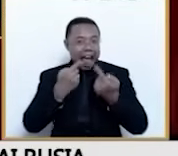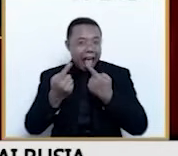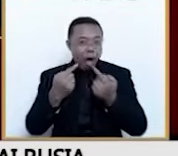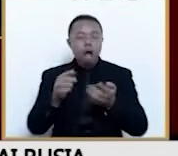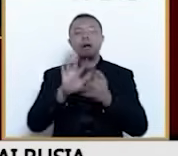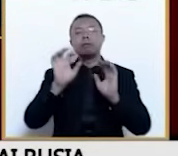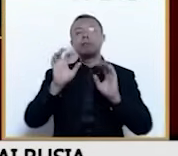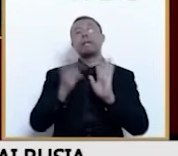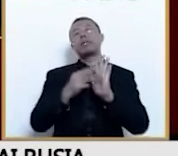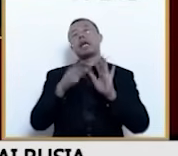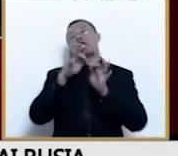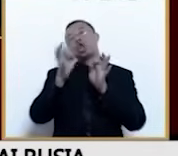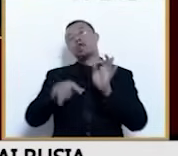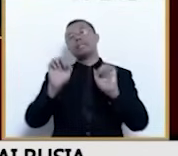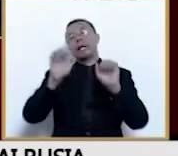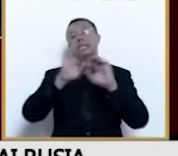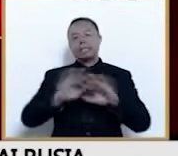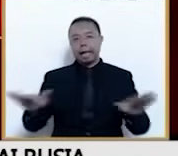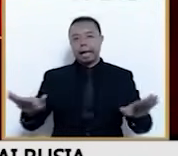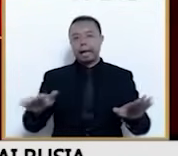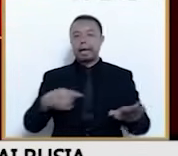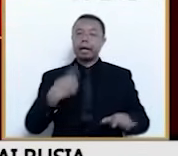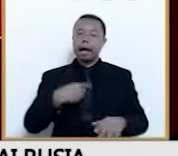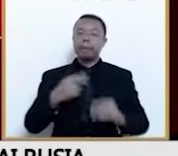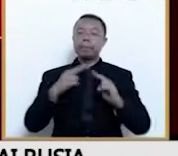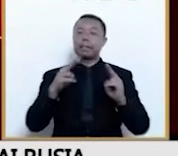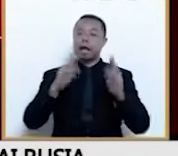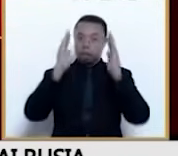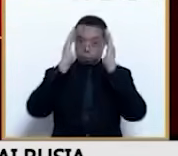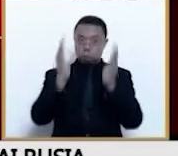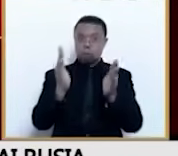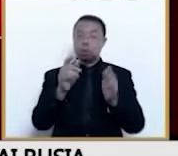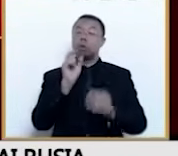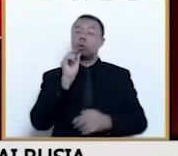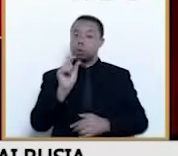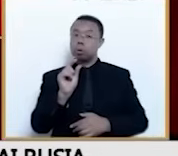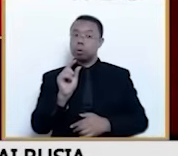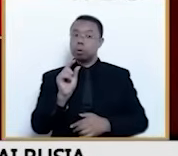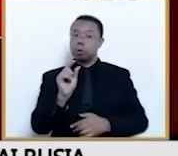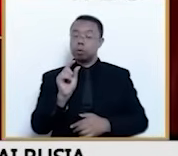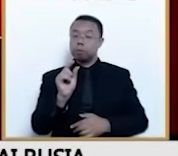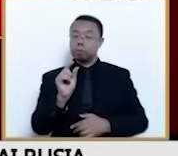masalah bisa diselesaikan dengan baik. Kami juga sangat concern terhadap